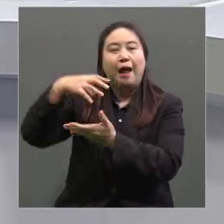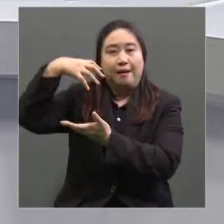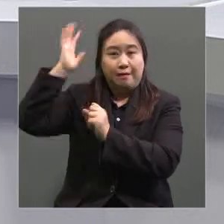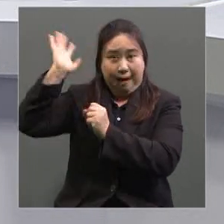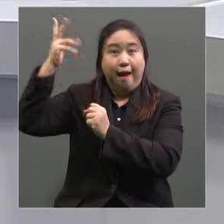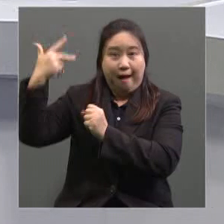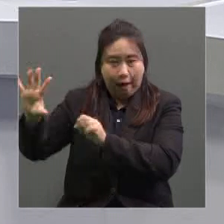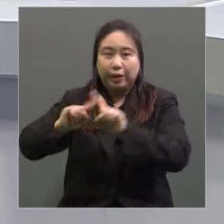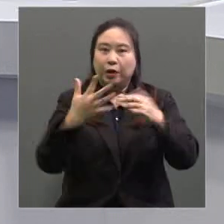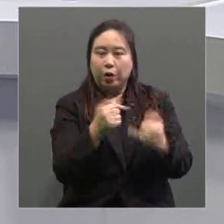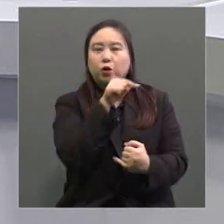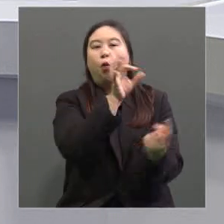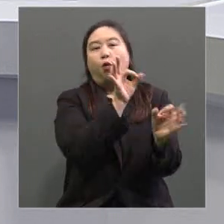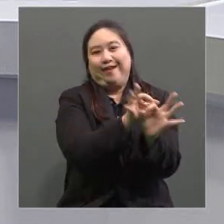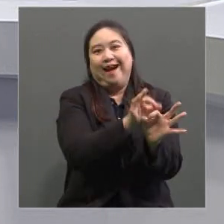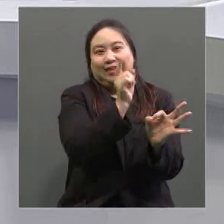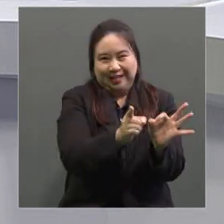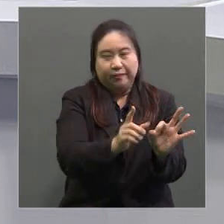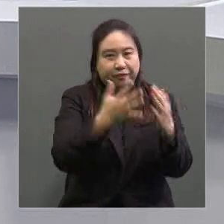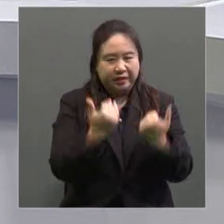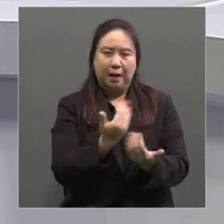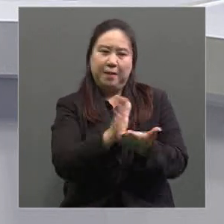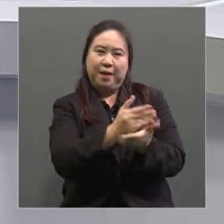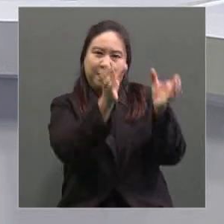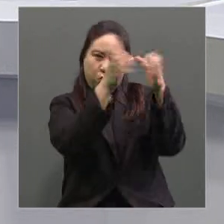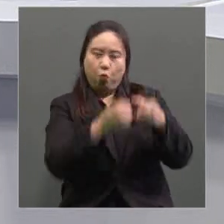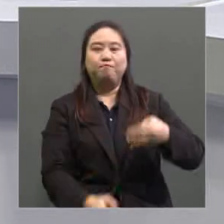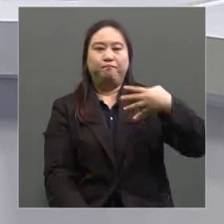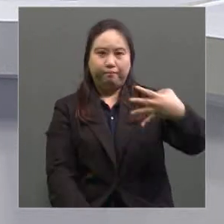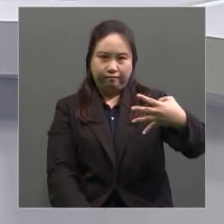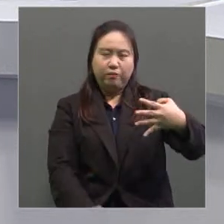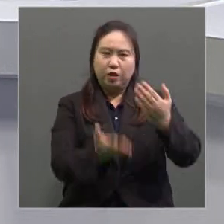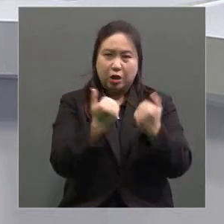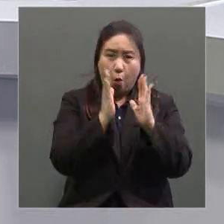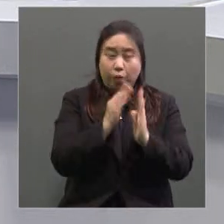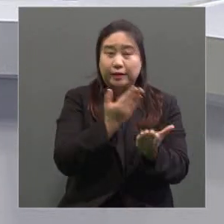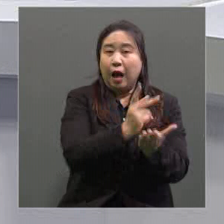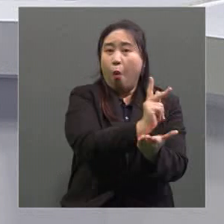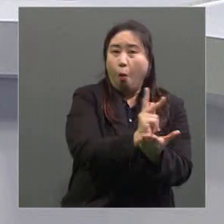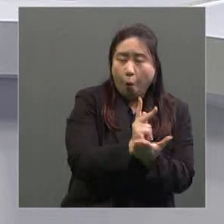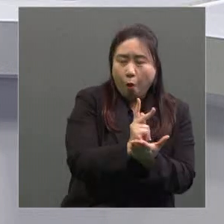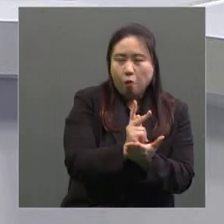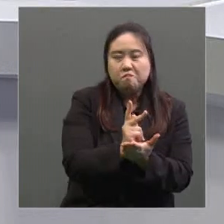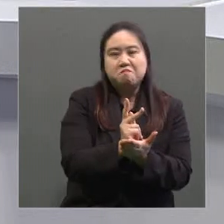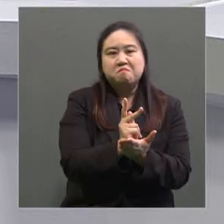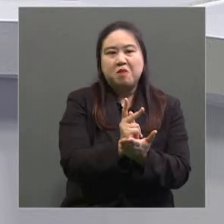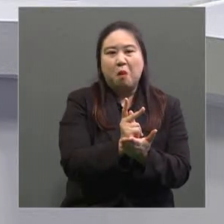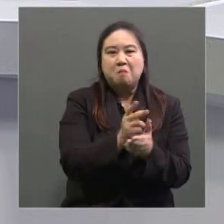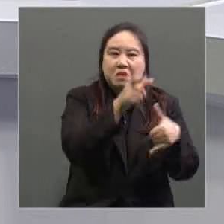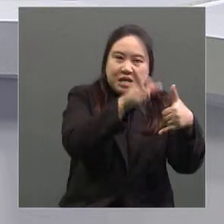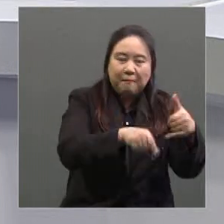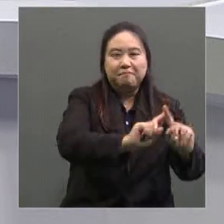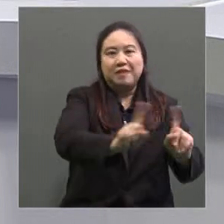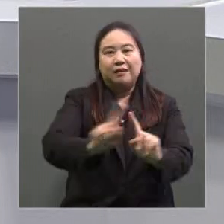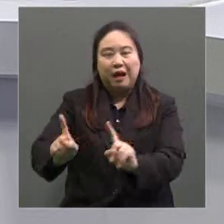ออกเป็น4กลุ่มนะเพราะว่าท่านก็มองว่าพฤติการของคนที่เป็นหนี้เนี่ยมันไม่ได้เหมือนกันหมดนะมันมีความแตกต่างกันอย่างเช่นบางคนเนี่ย